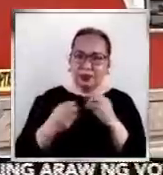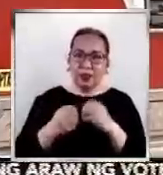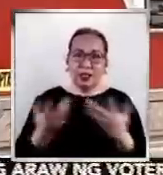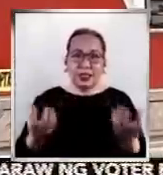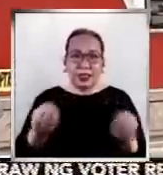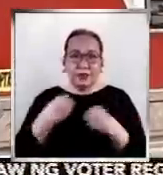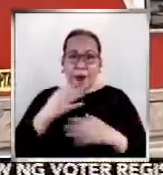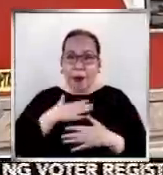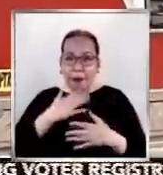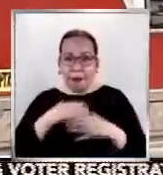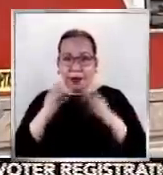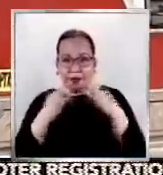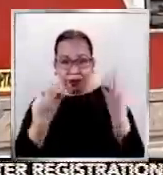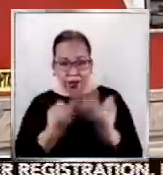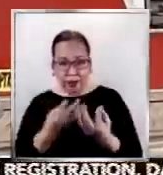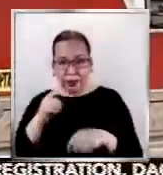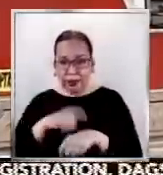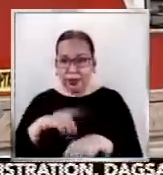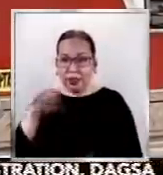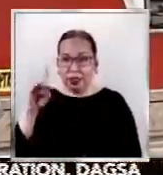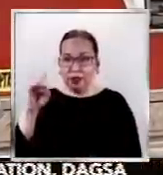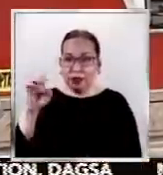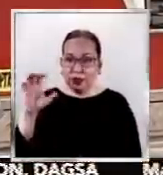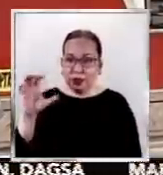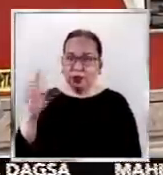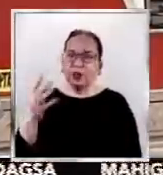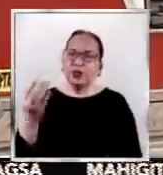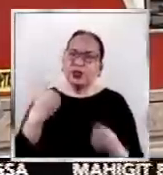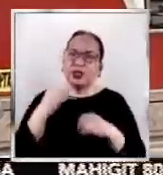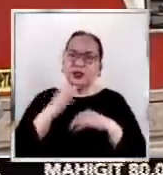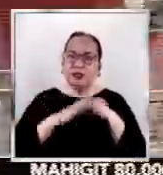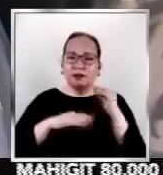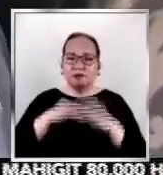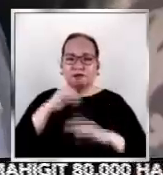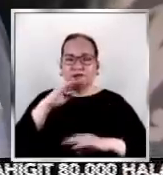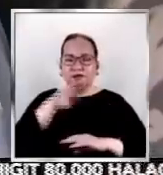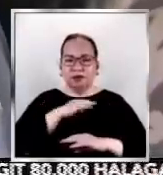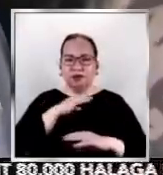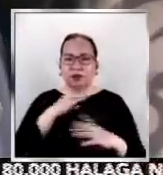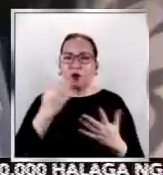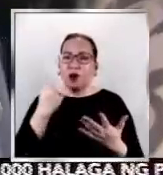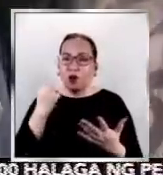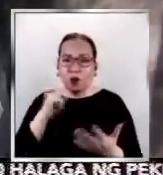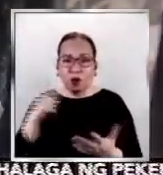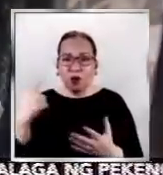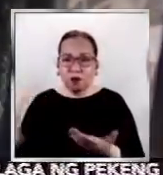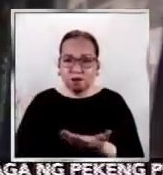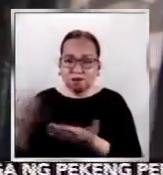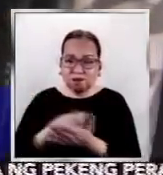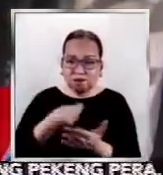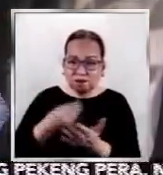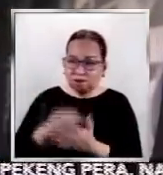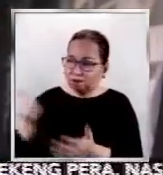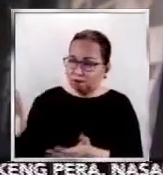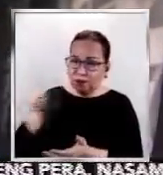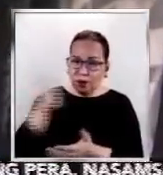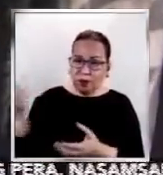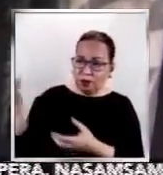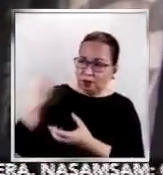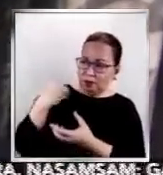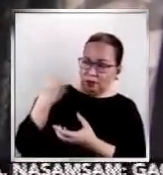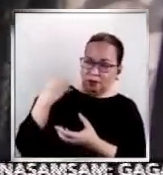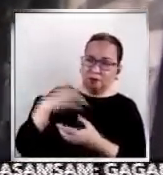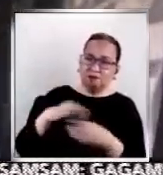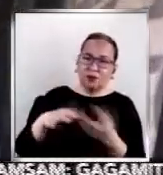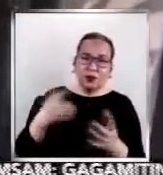Para guminawa man lang kaming mga driver, halos na uwi lang sa leasing yung kinikita namin. Makakatulong na rin sa amin yung, pero sana yung inihiling namin